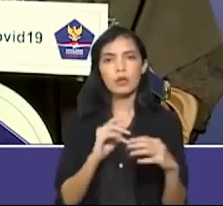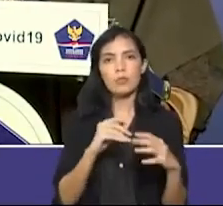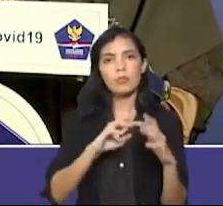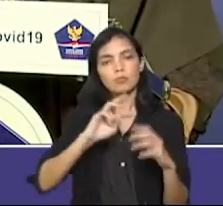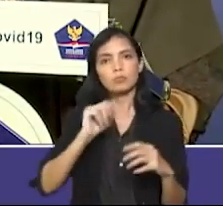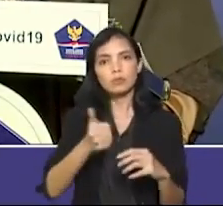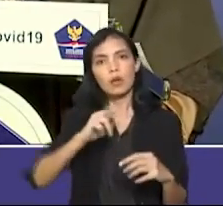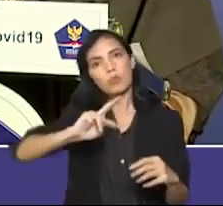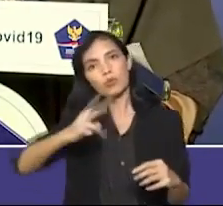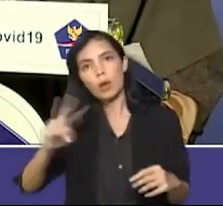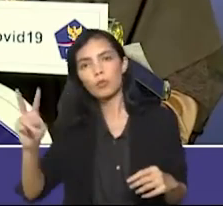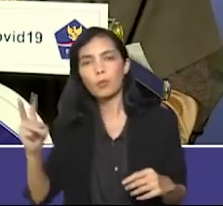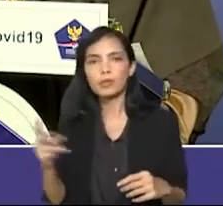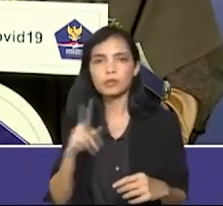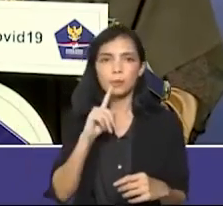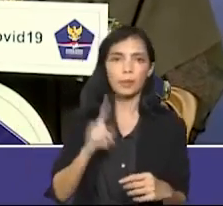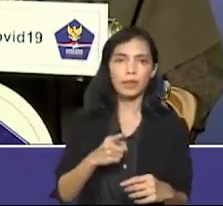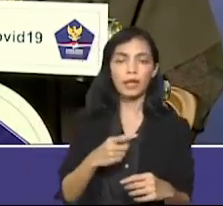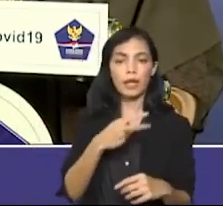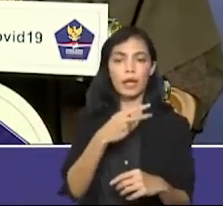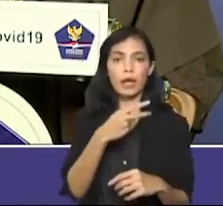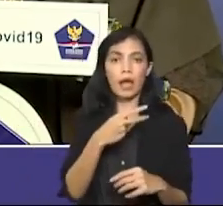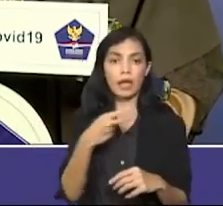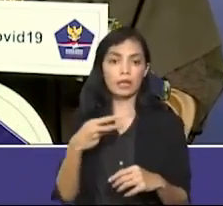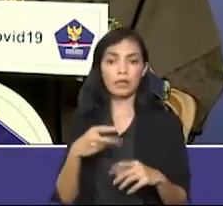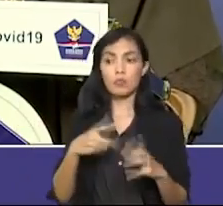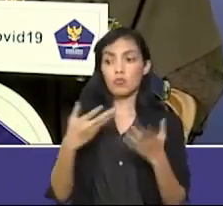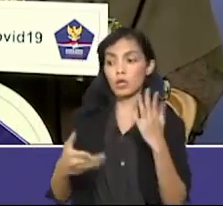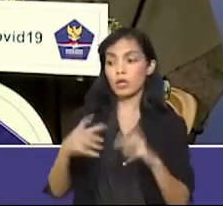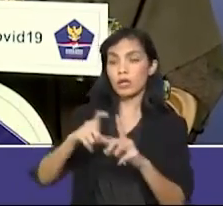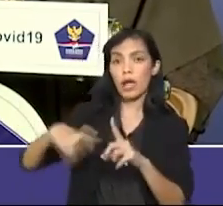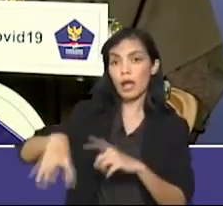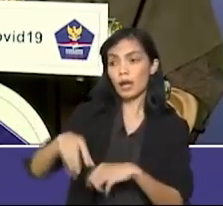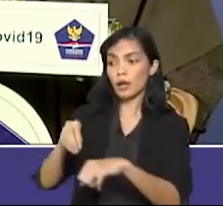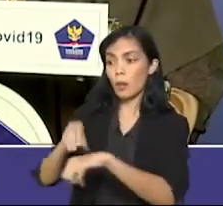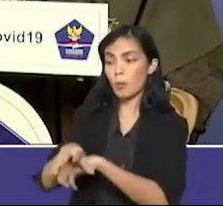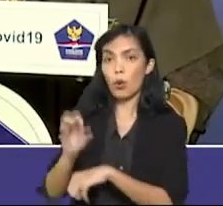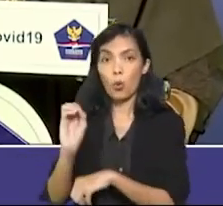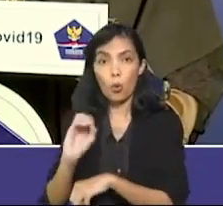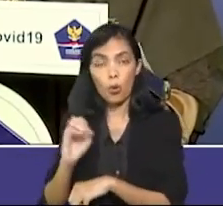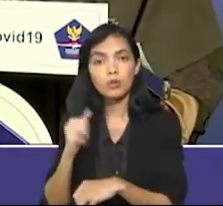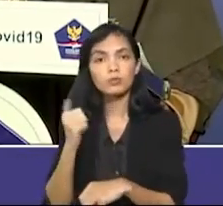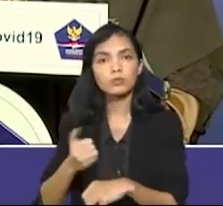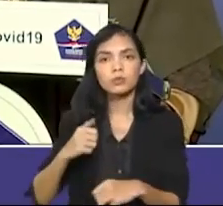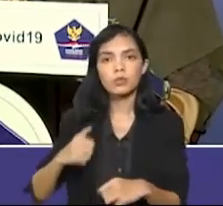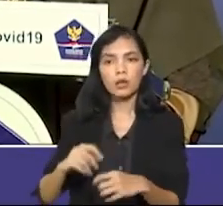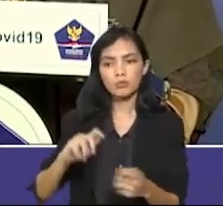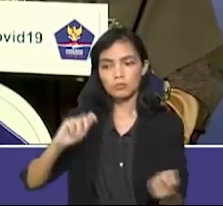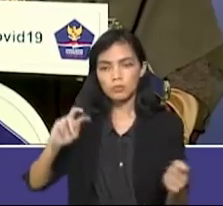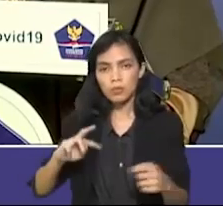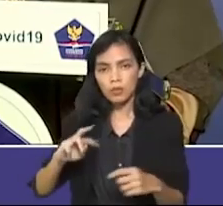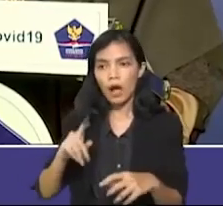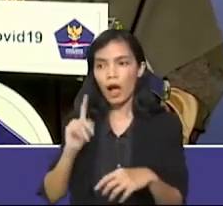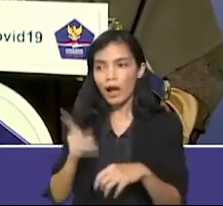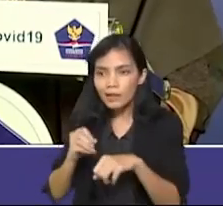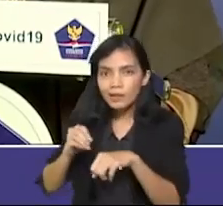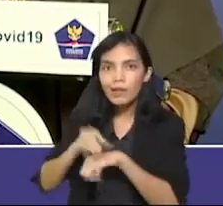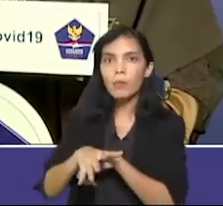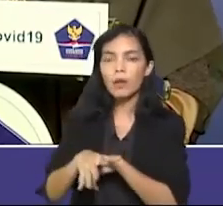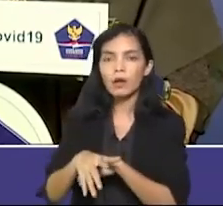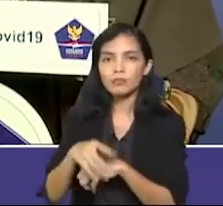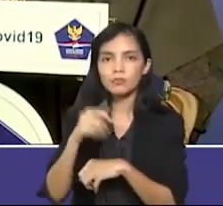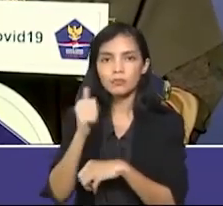dinamis terdapat daerah-daerah yang sebelumnya mungkin tidak terdampak namun dapat berubah menjadi daerah-daerah dengan